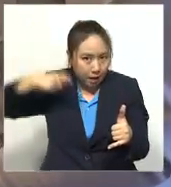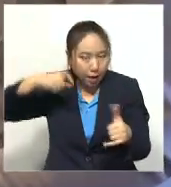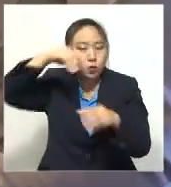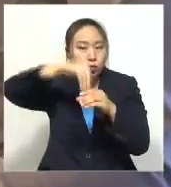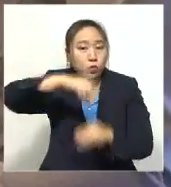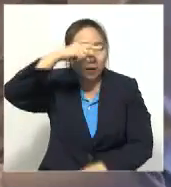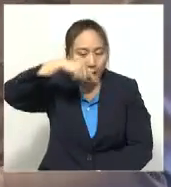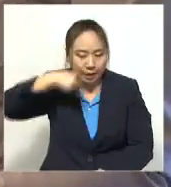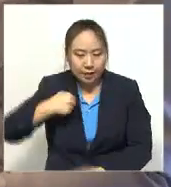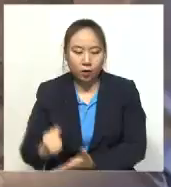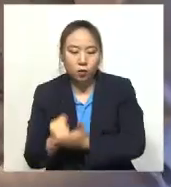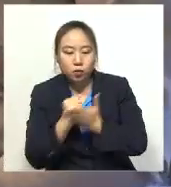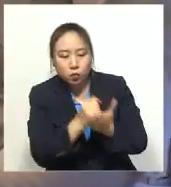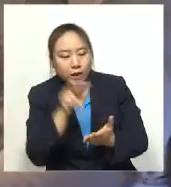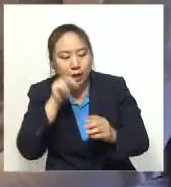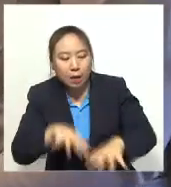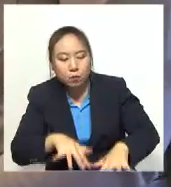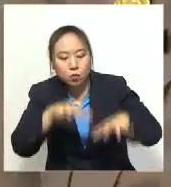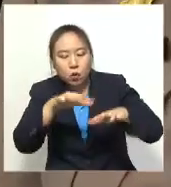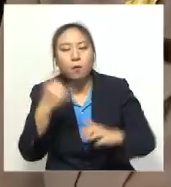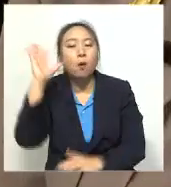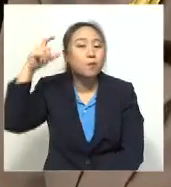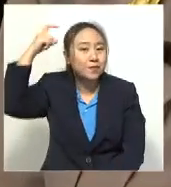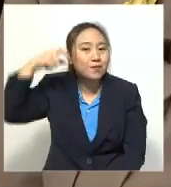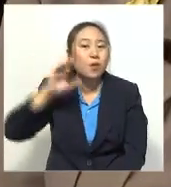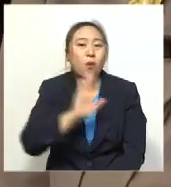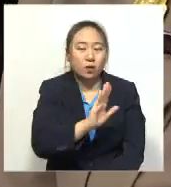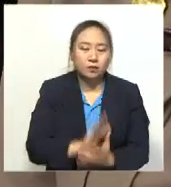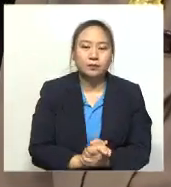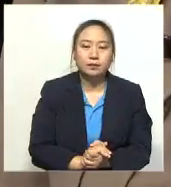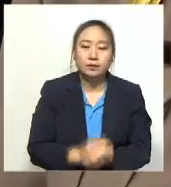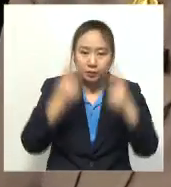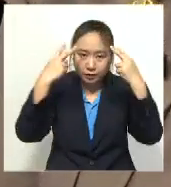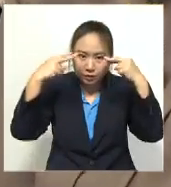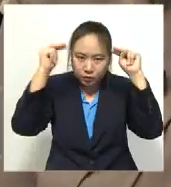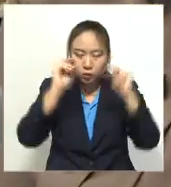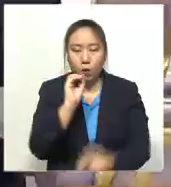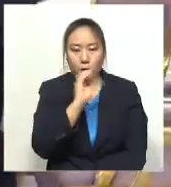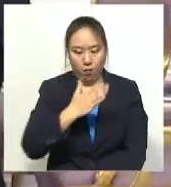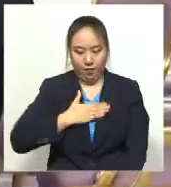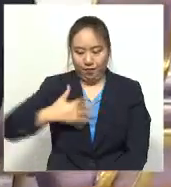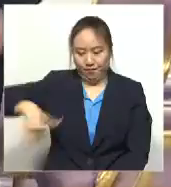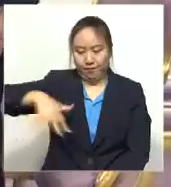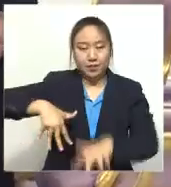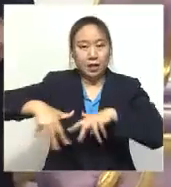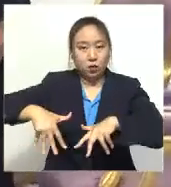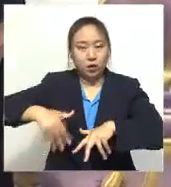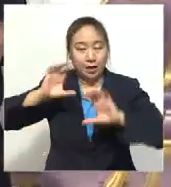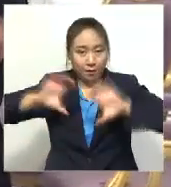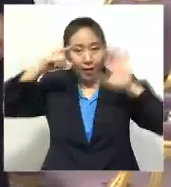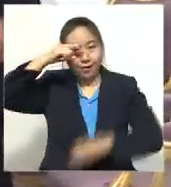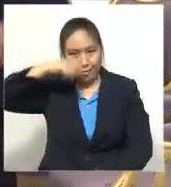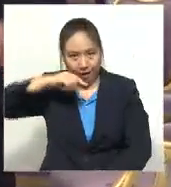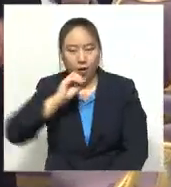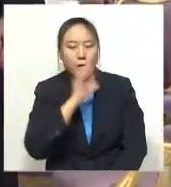จำประเทศไทยเพื่อช่วยเหลือเหตุอุทกภัยในหลายพื้นที่ของเมียนมาโดยนายกรัฐมนตรีกล่าวในนามประชาชนและรัฐบาลไทยนะคะ